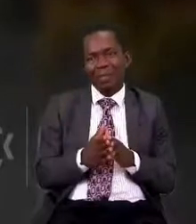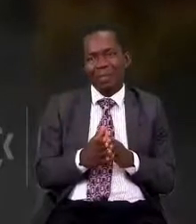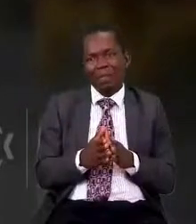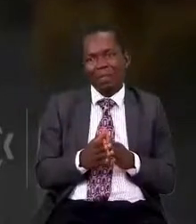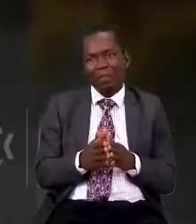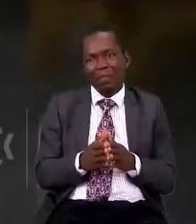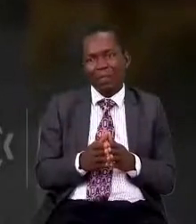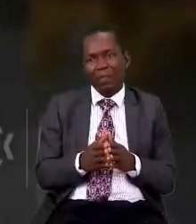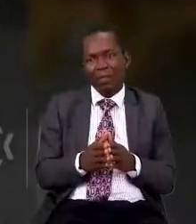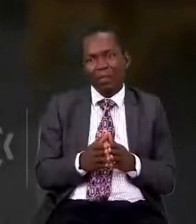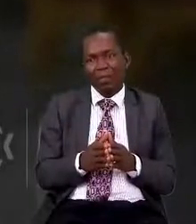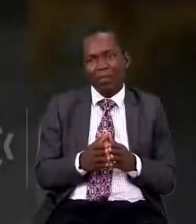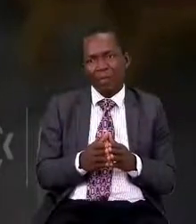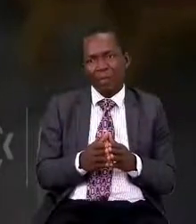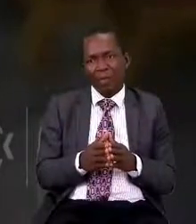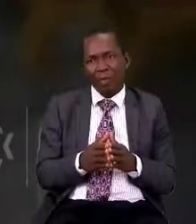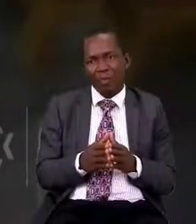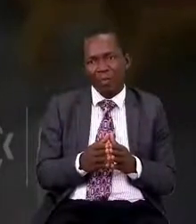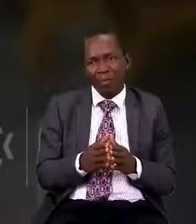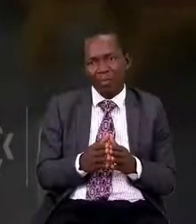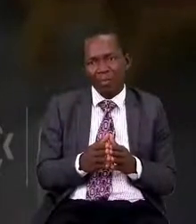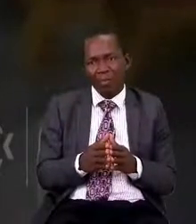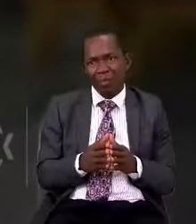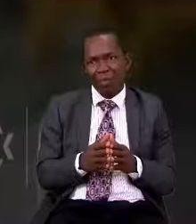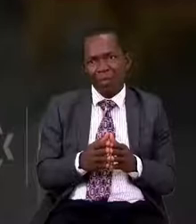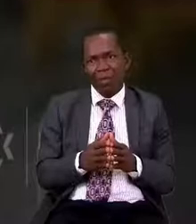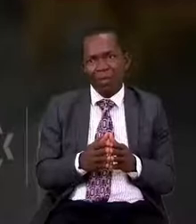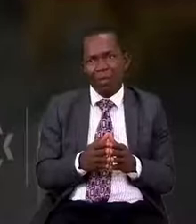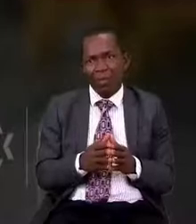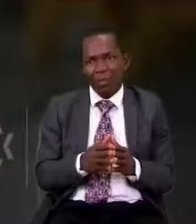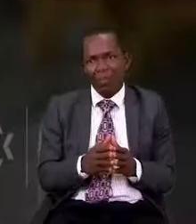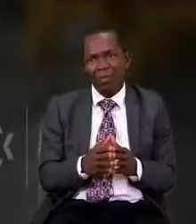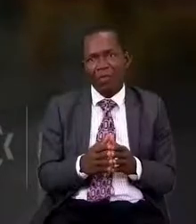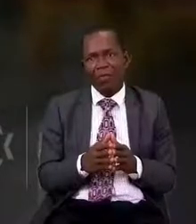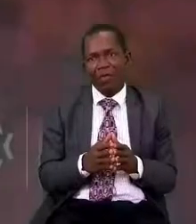J'urine le sang. Je vais à l'hôpital avec